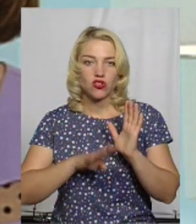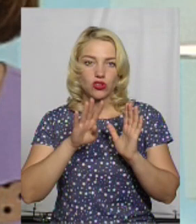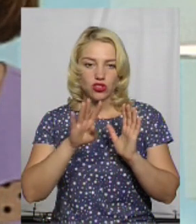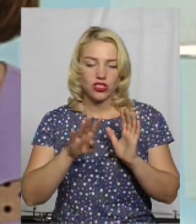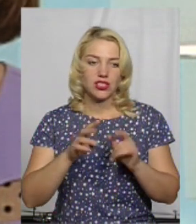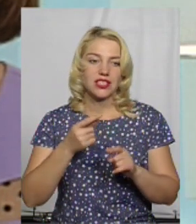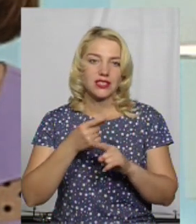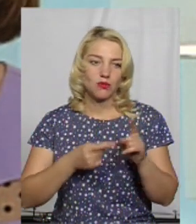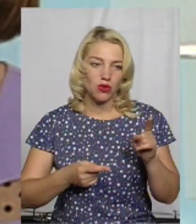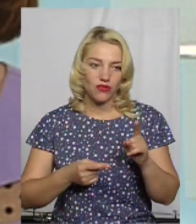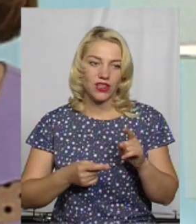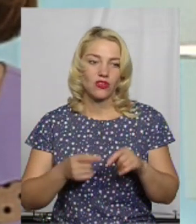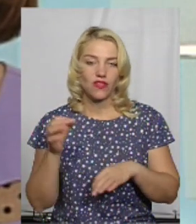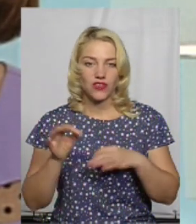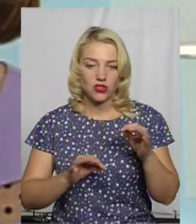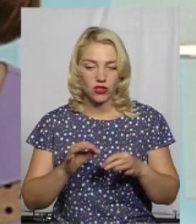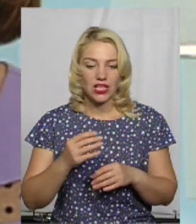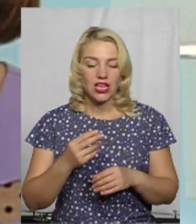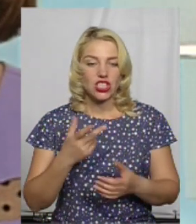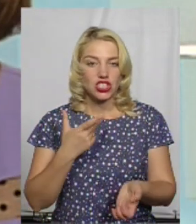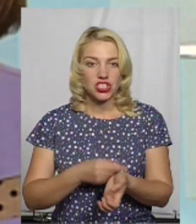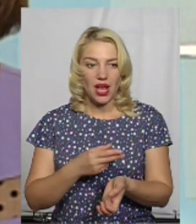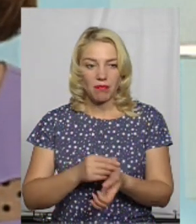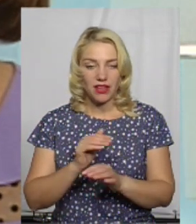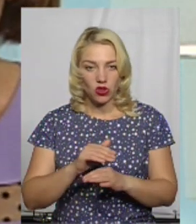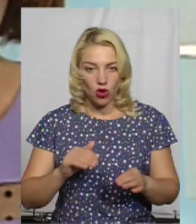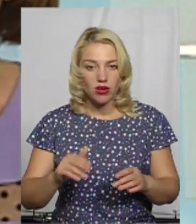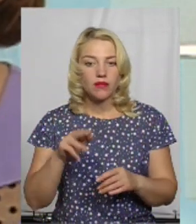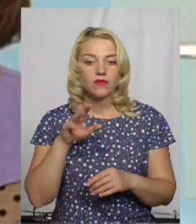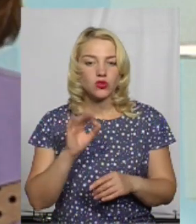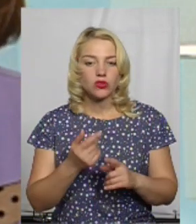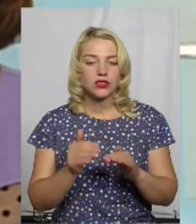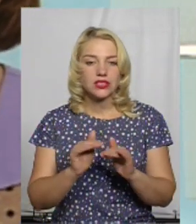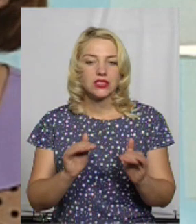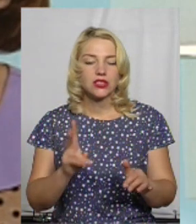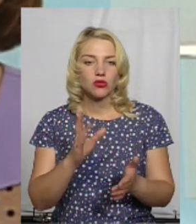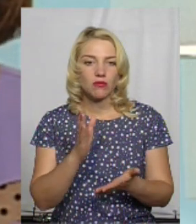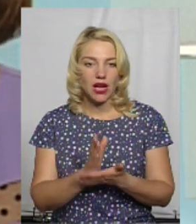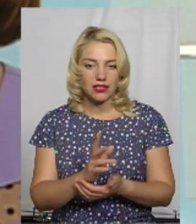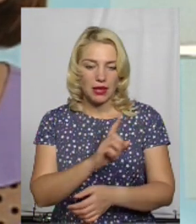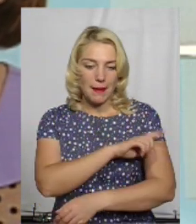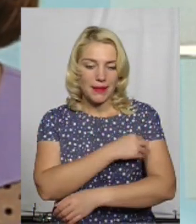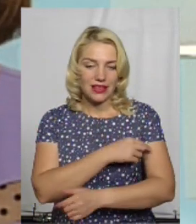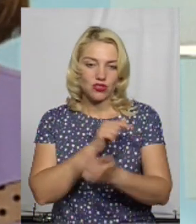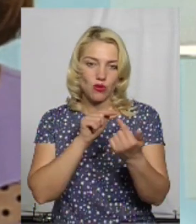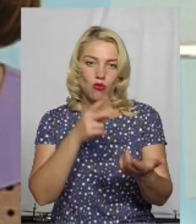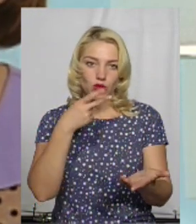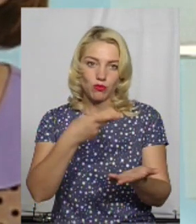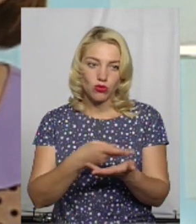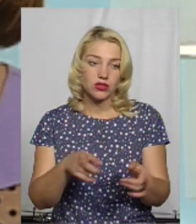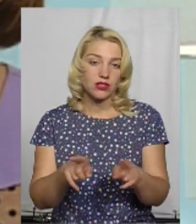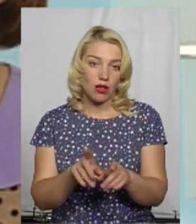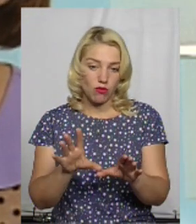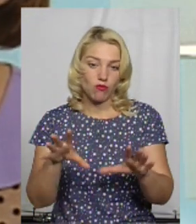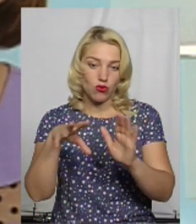94,5, як казала пані Світлана, відсотки щеплено, тоді оці діти, які мають медичні протипокази, вони можуть так